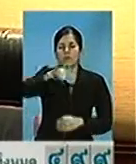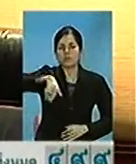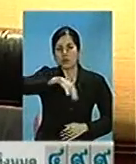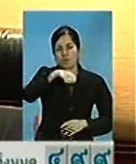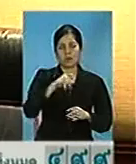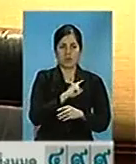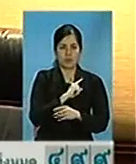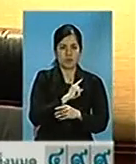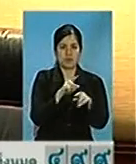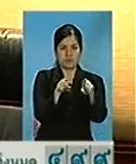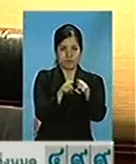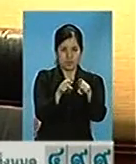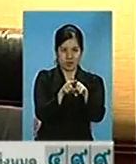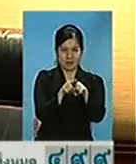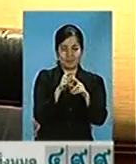ท่านประธานครับ